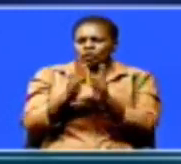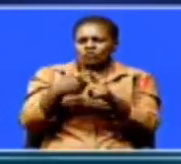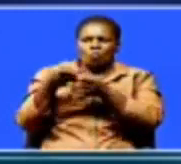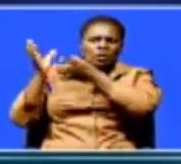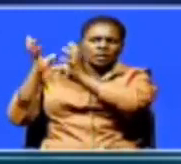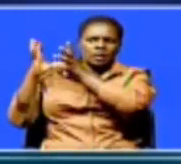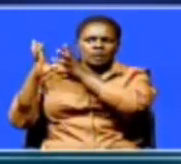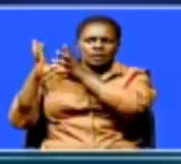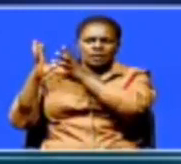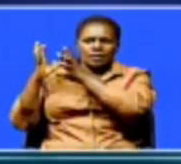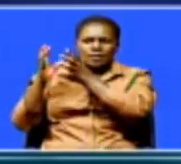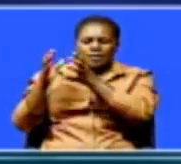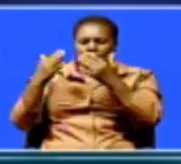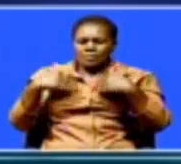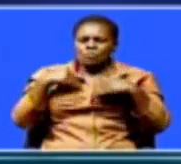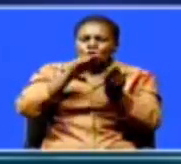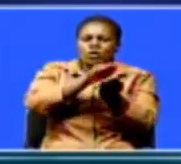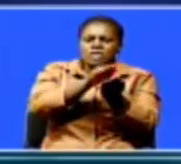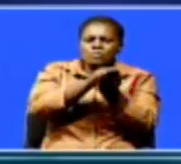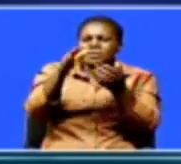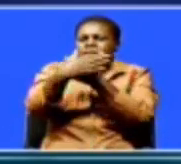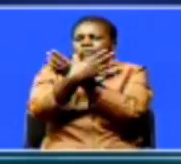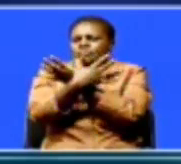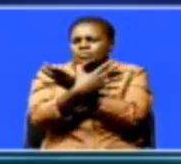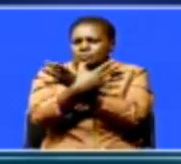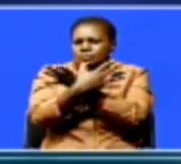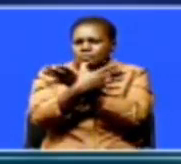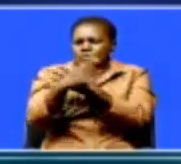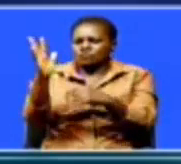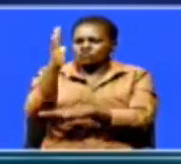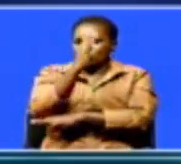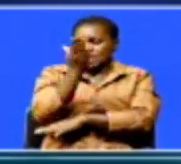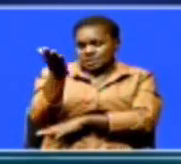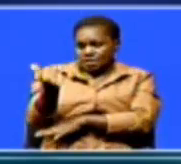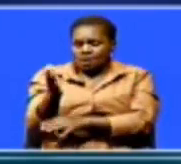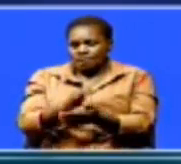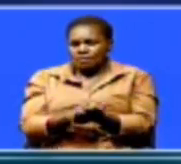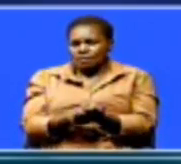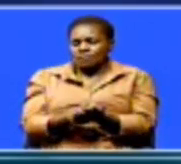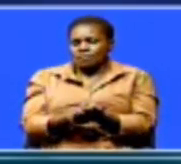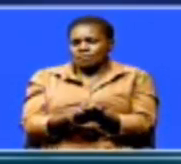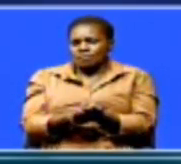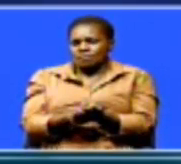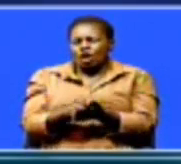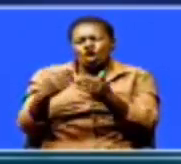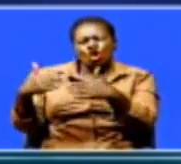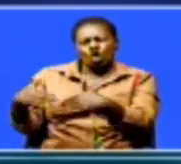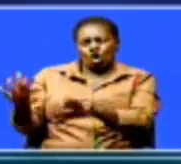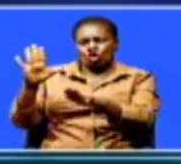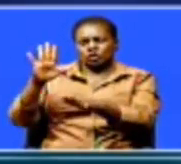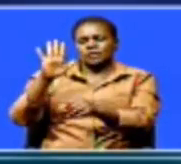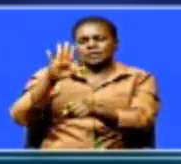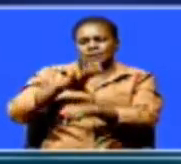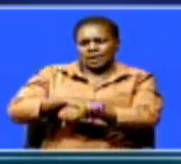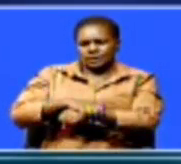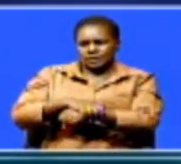Kilifi ambapo zaidi ya wakulima 50,000 wa vipepeo katika msitu wa Arabuko Sokoke ulioko pwani ya Kenya wameacha kukadiria hasara